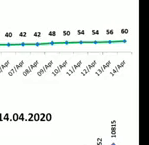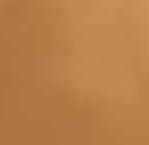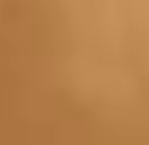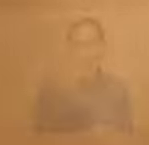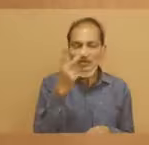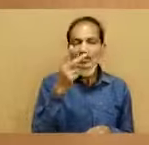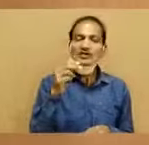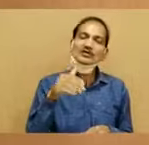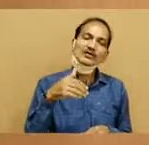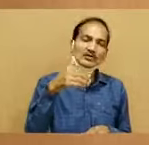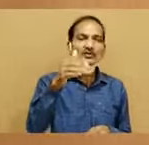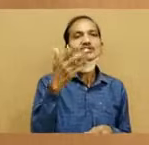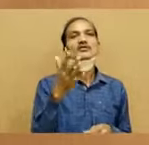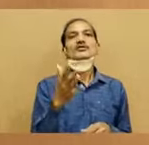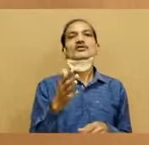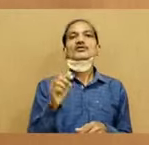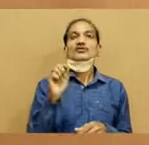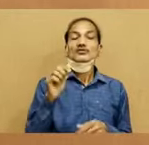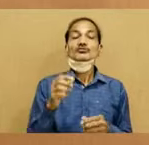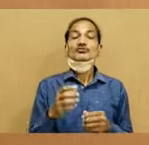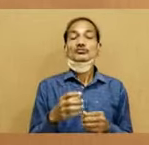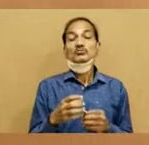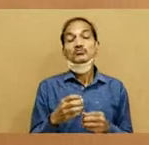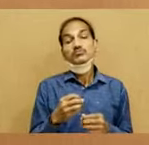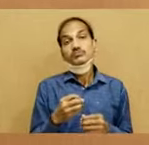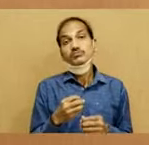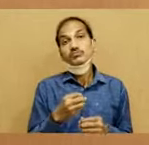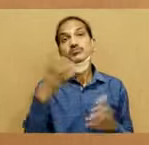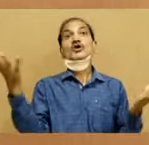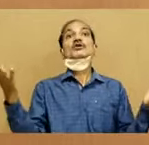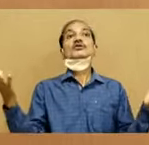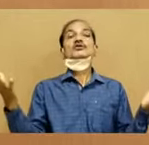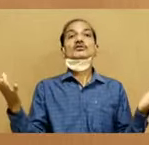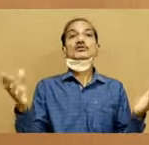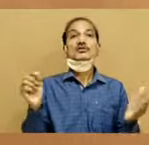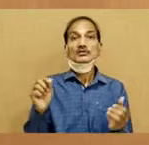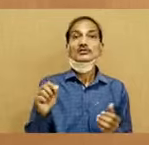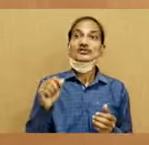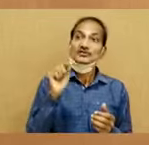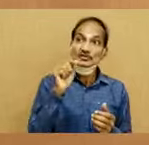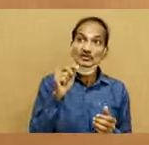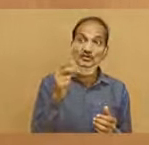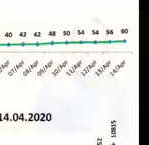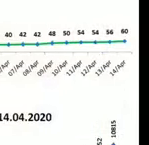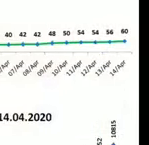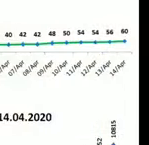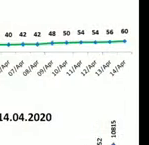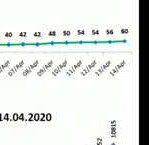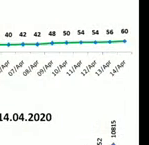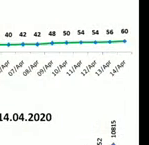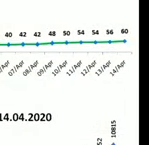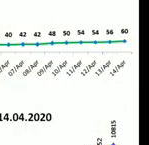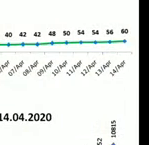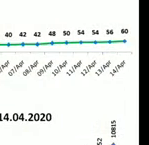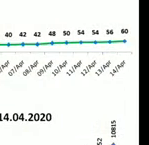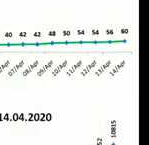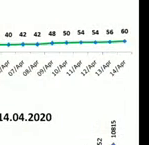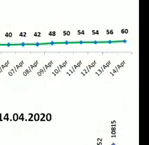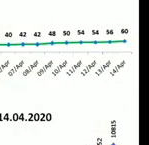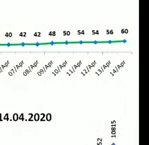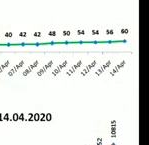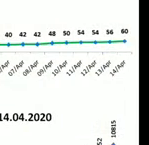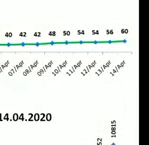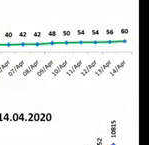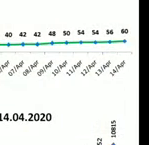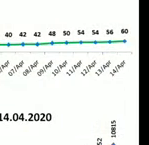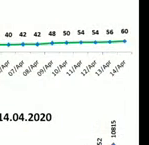ଯେତେବେଳେ ହେବ ସେଇ ଜିନିଷଟାକୁ ଆଖିରେ ରଖିକି, ଆକଳନରେ ରଖିକି ଆମେ ଭିତ୍ତିଭୂମି ତିଆରି କରିବା। ତେଣୁ ଯେଉଁ ଓଡ଼ିଶାର ଗ୍ରାଫ ଆପଣ ଦେଖୁଛନ୍ତି, ସେଇଟା